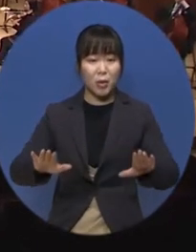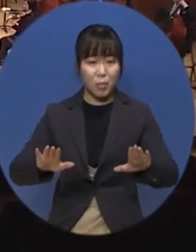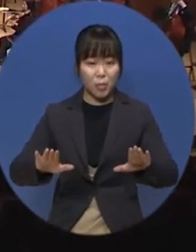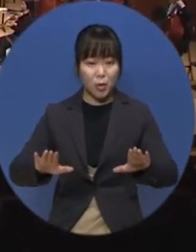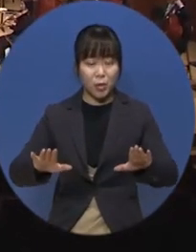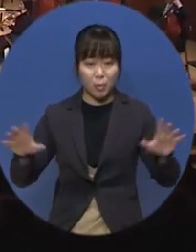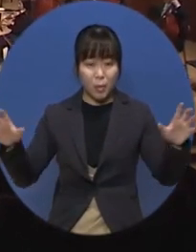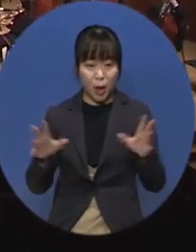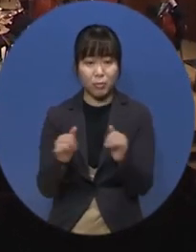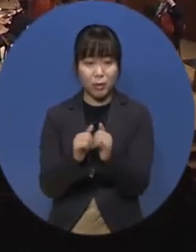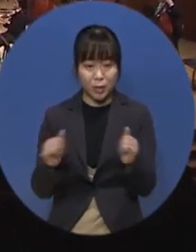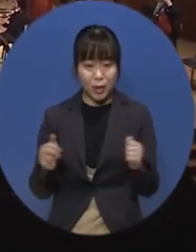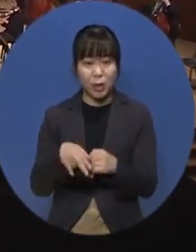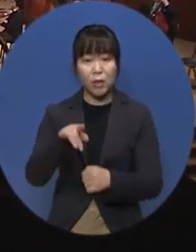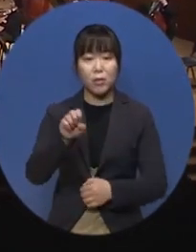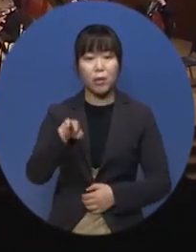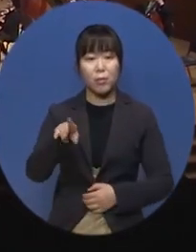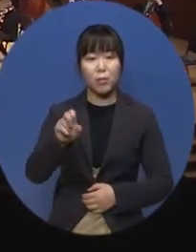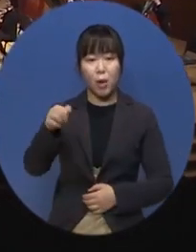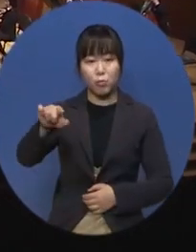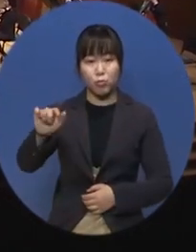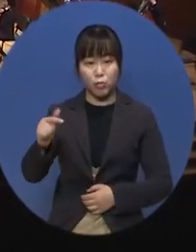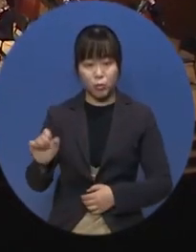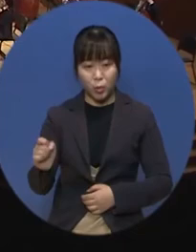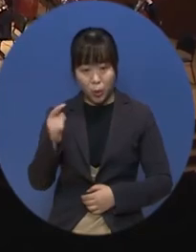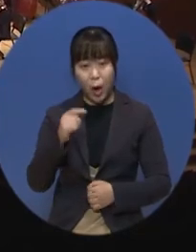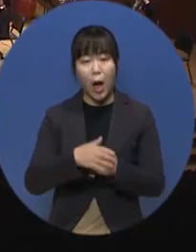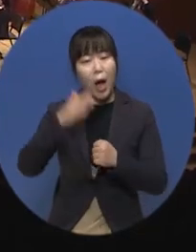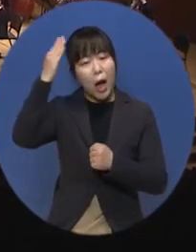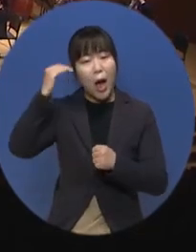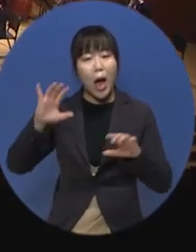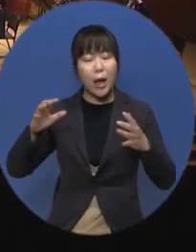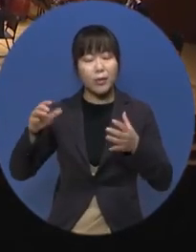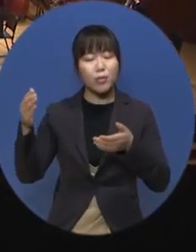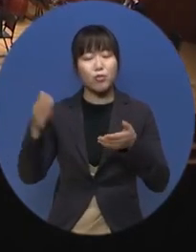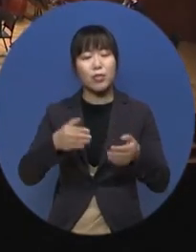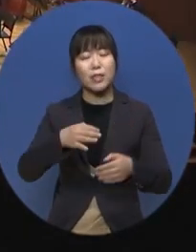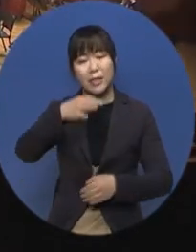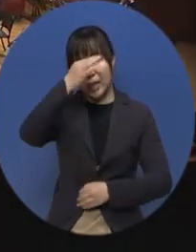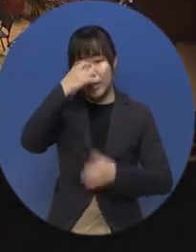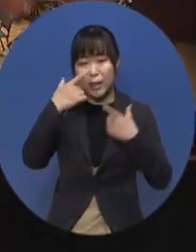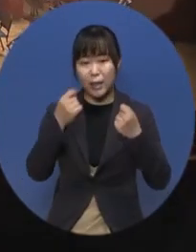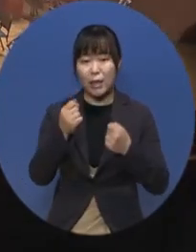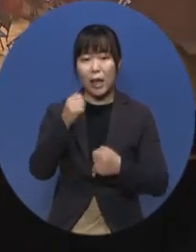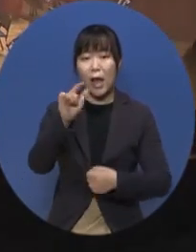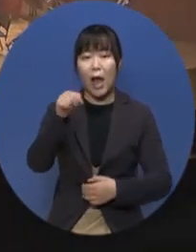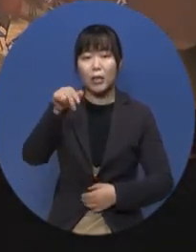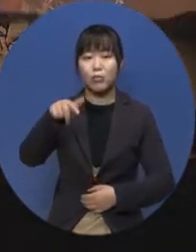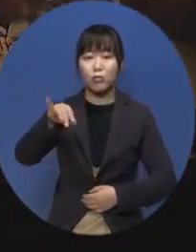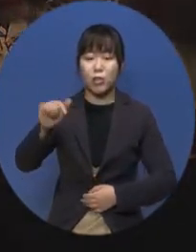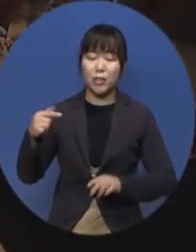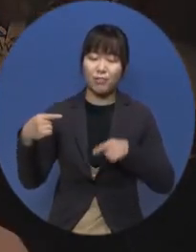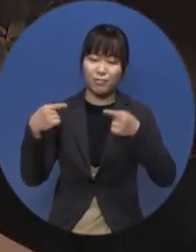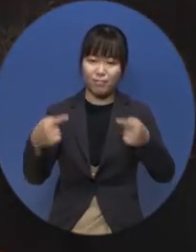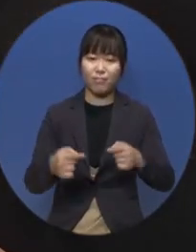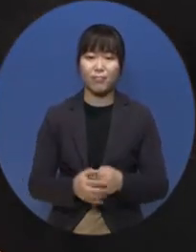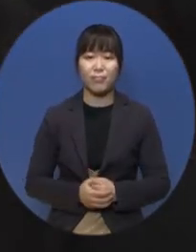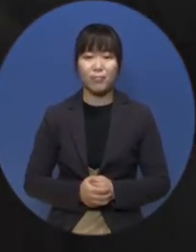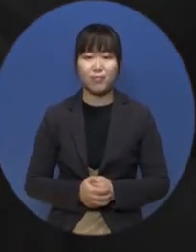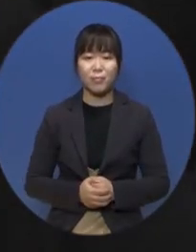협연자 는 정명훈 에 의해 하늘이 내린 재능 이라고 칭송 받은 한 수진이 나서게 됩니다